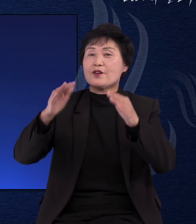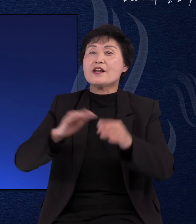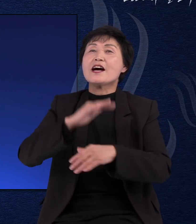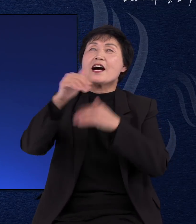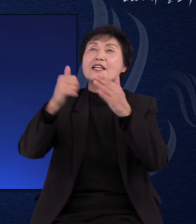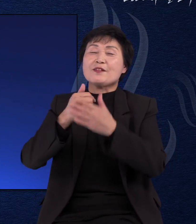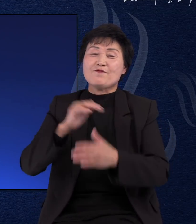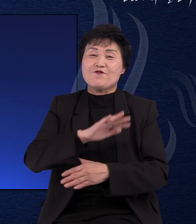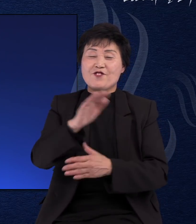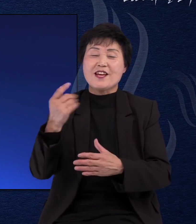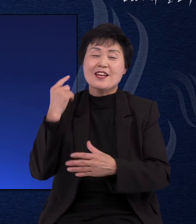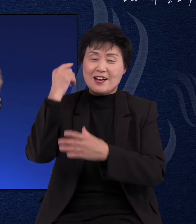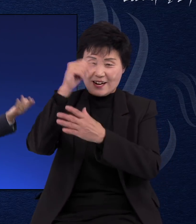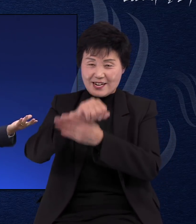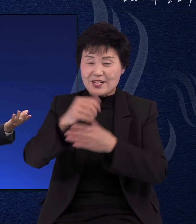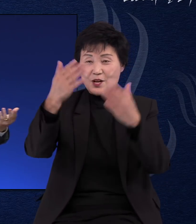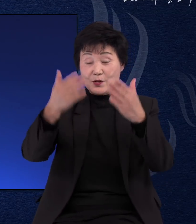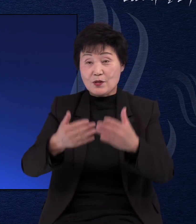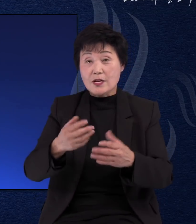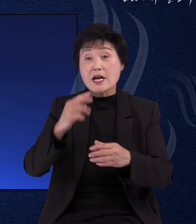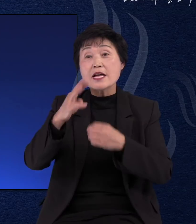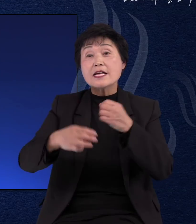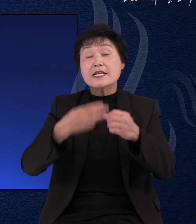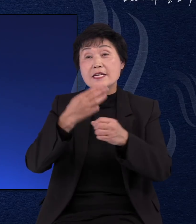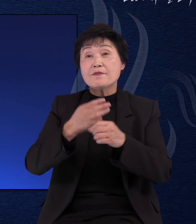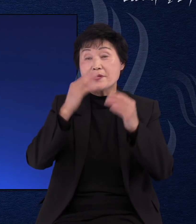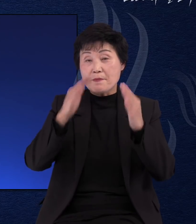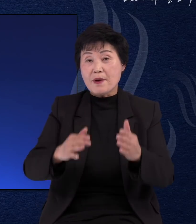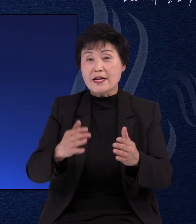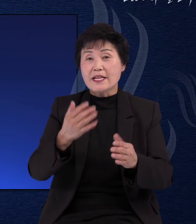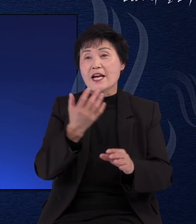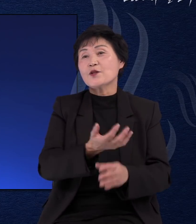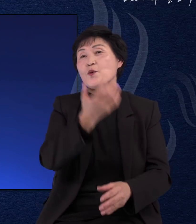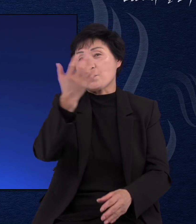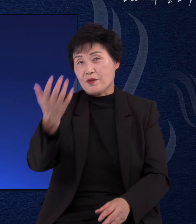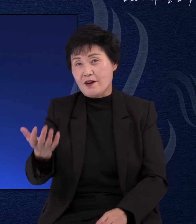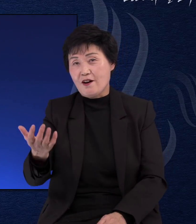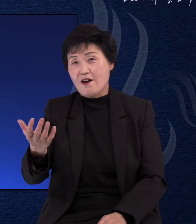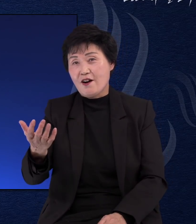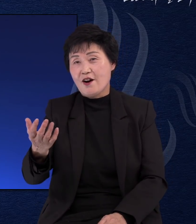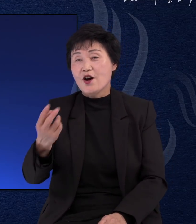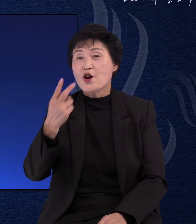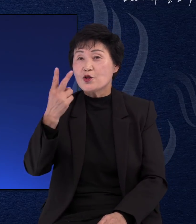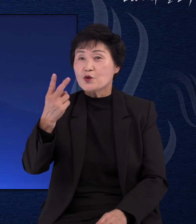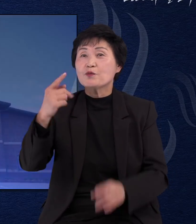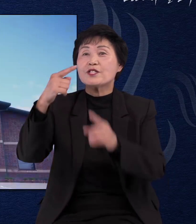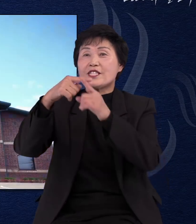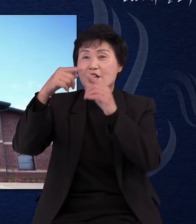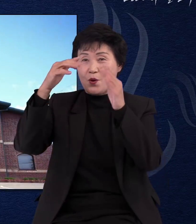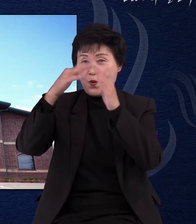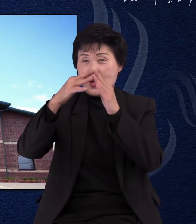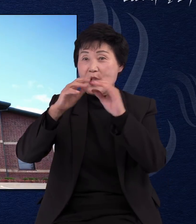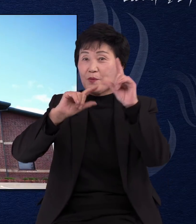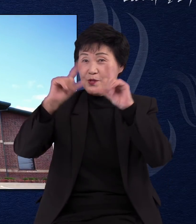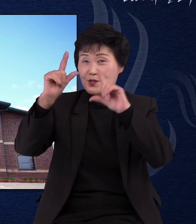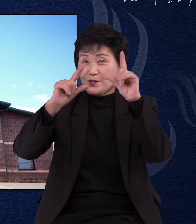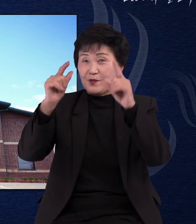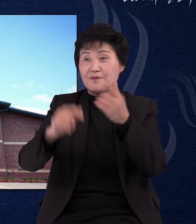허락해 주셔서 3년 만에 그쪽으로 또 성전을 구입하고 이전을 했는데 두 번째 성전이 이겁니다.